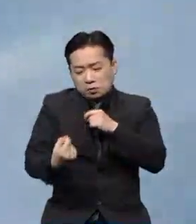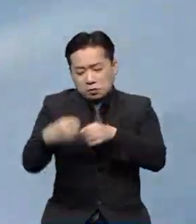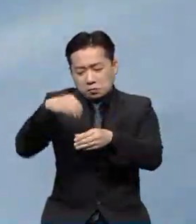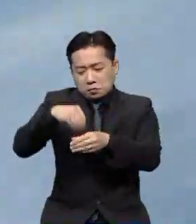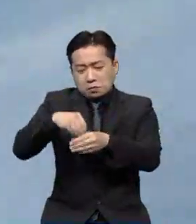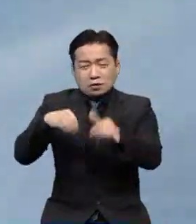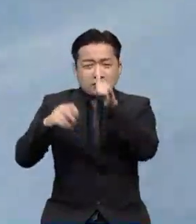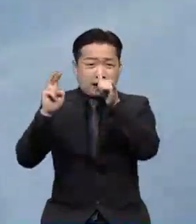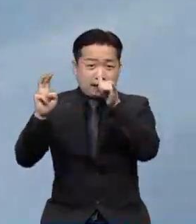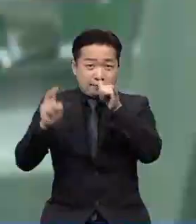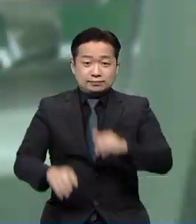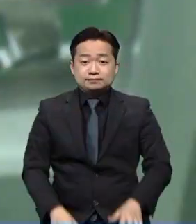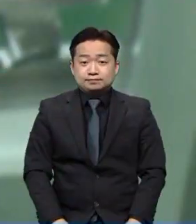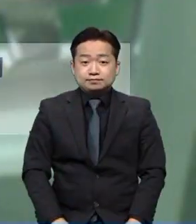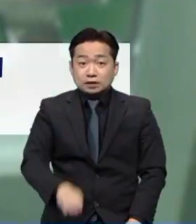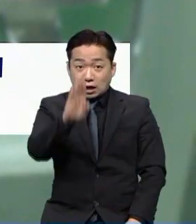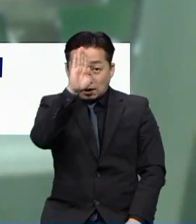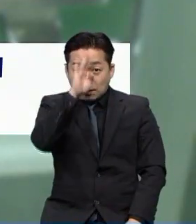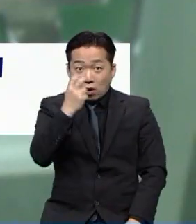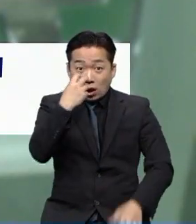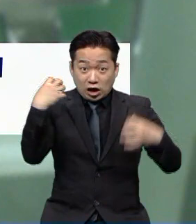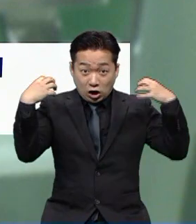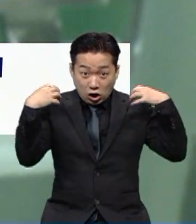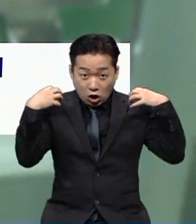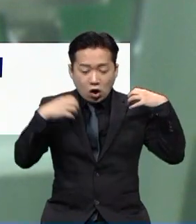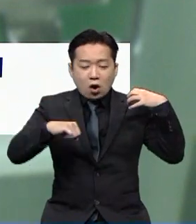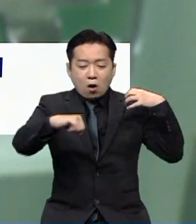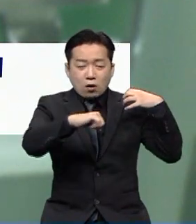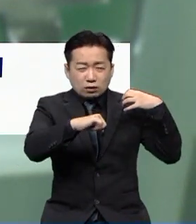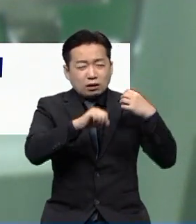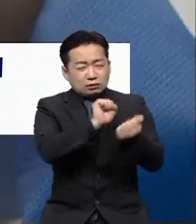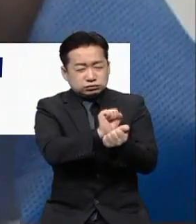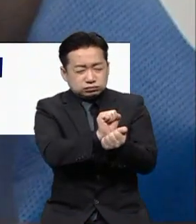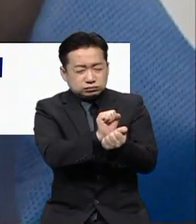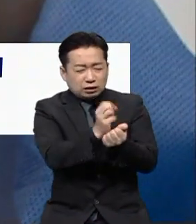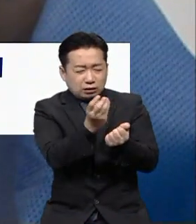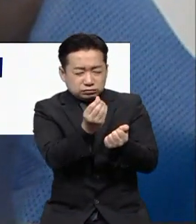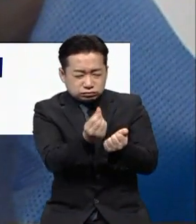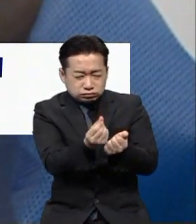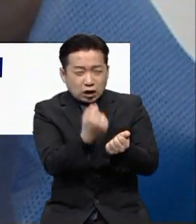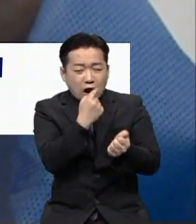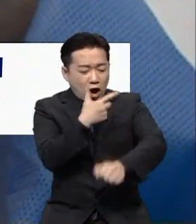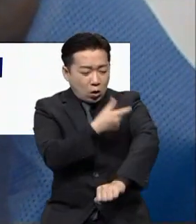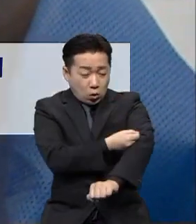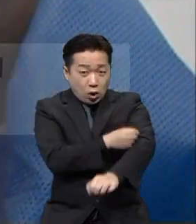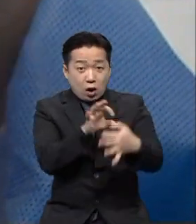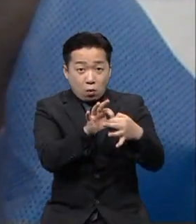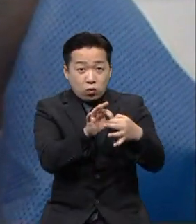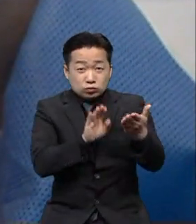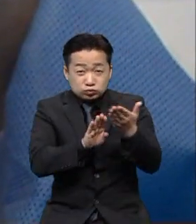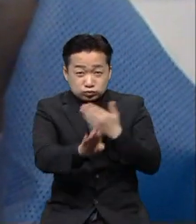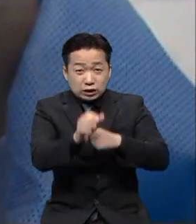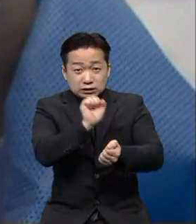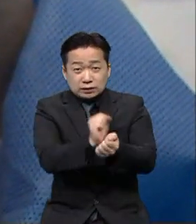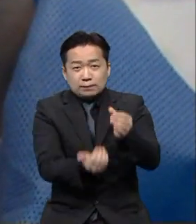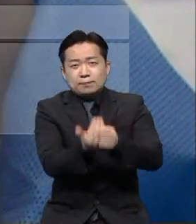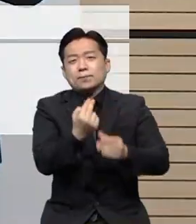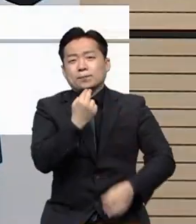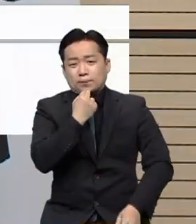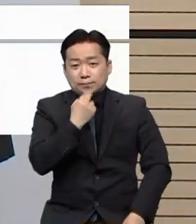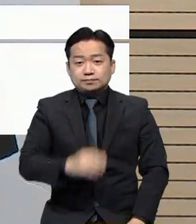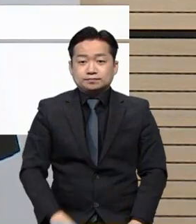추정됩니다. 질병관리청은 이물질과 관련된 접종 후 이상반응 신고는 아직 없다고 밝혔습니다.